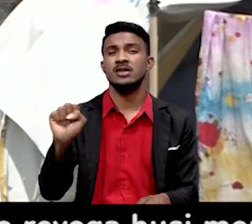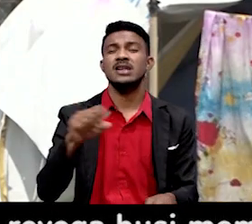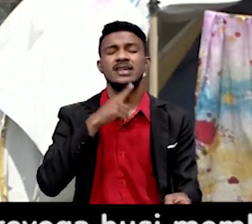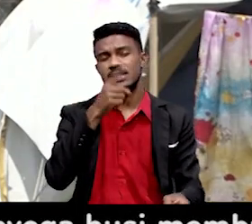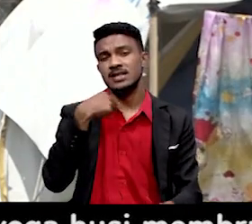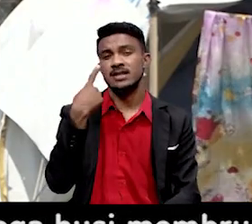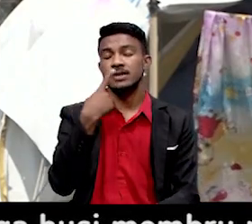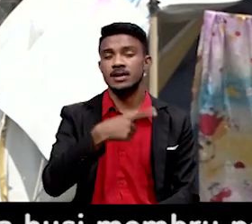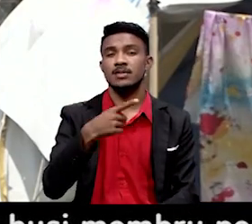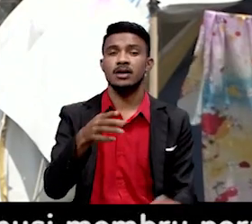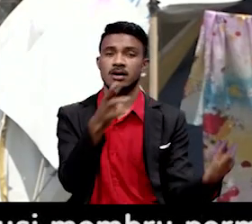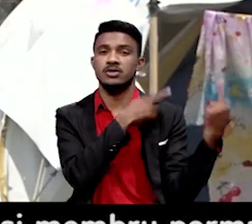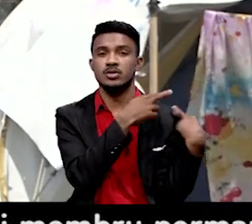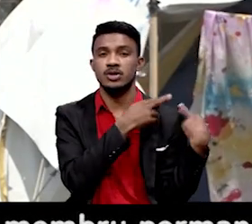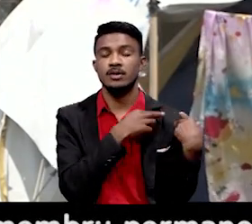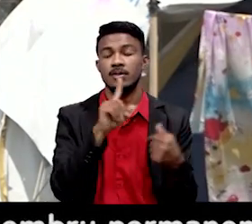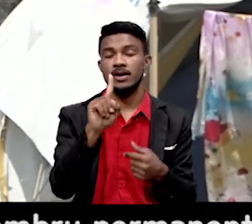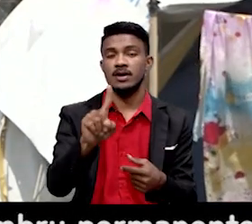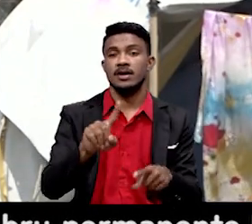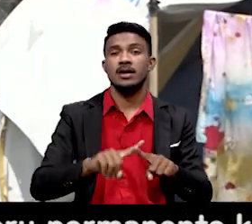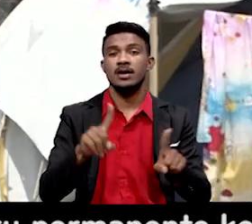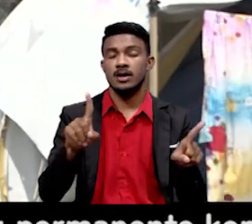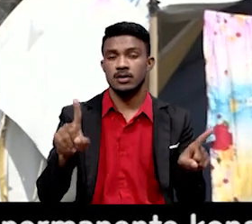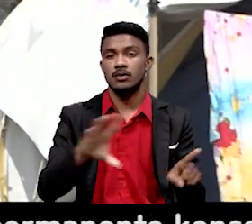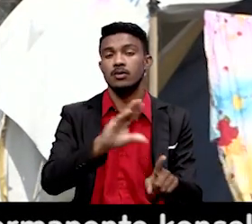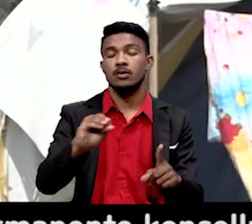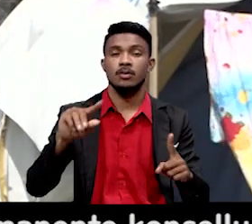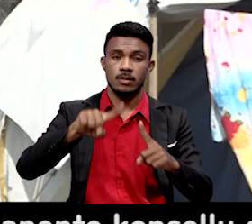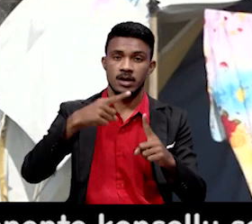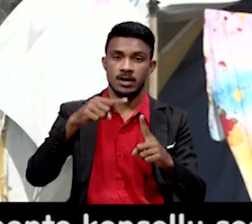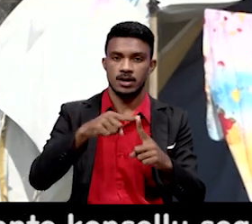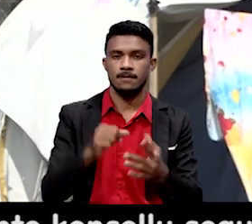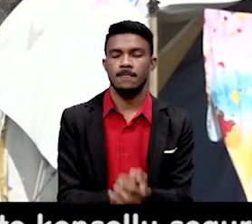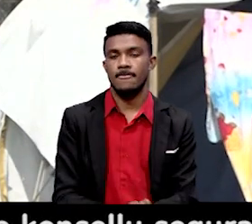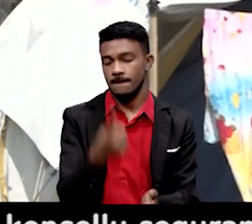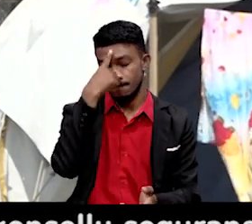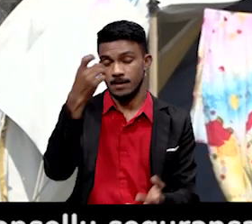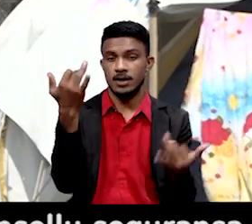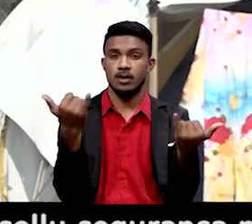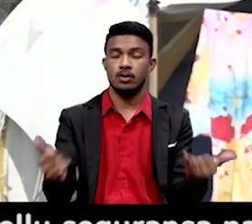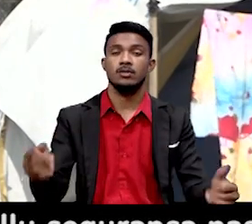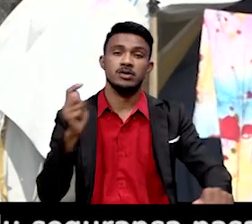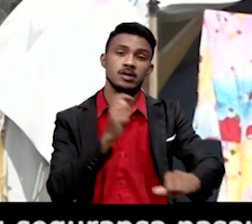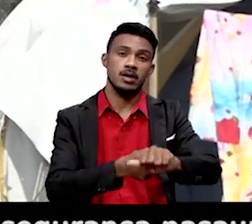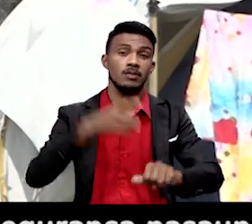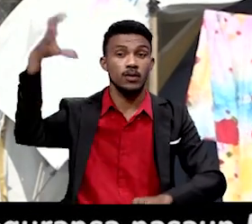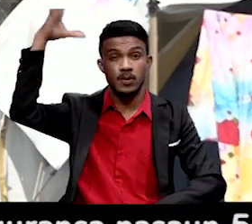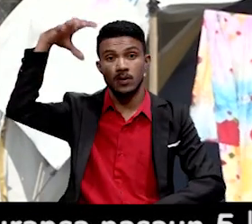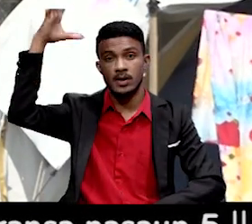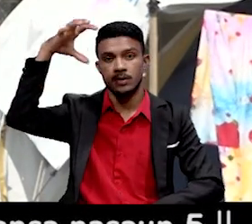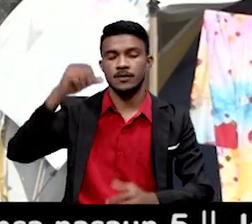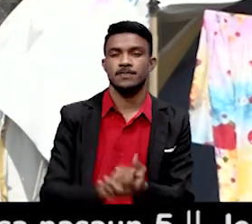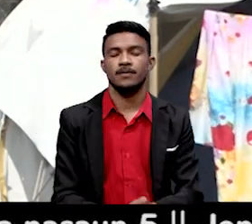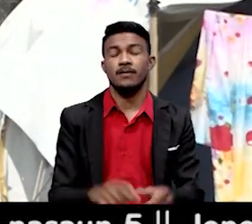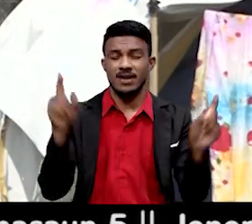kata responsabilidade ba idane e bai hira. Tambah agora mesti tempo udanon.